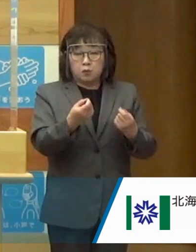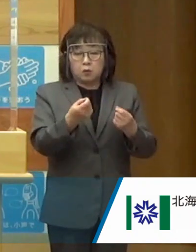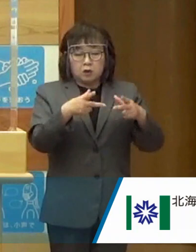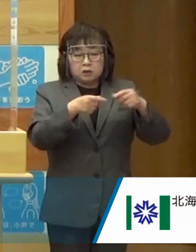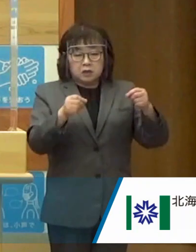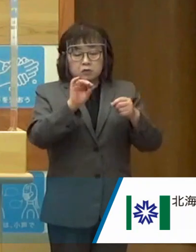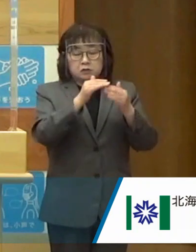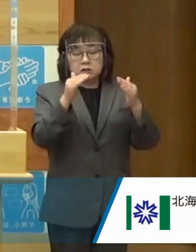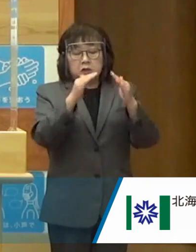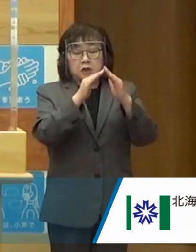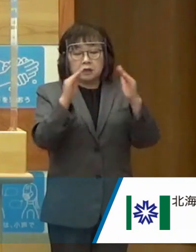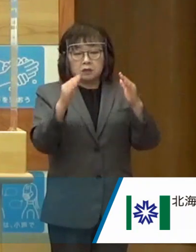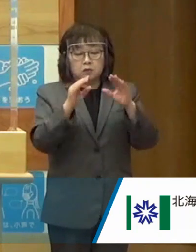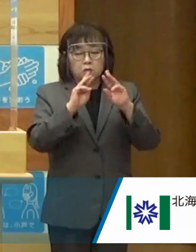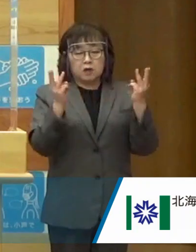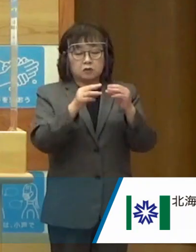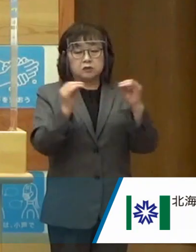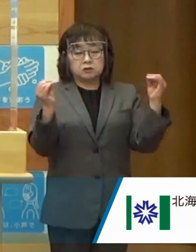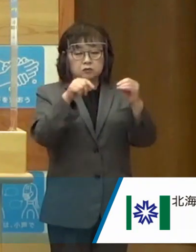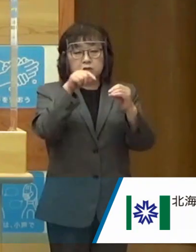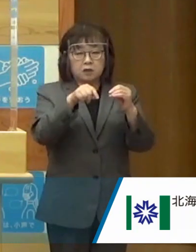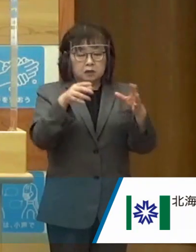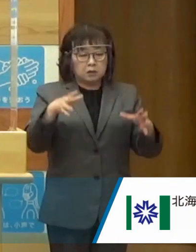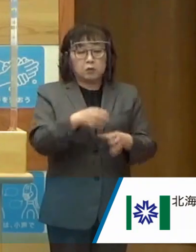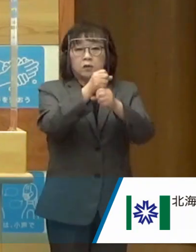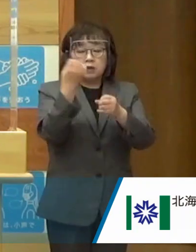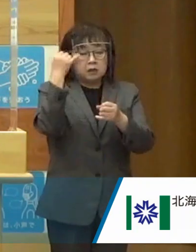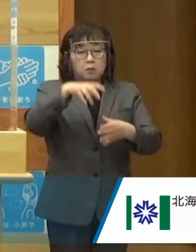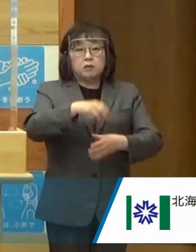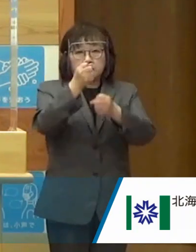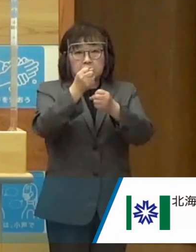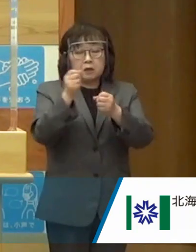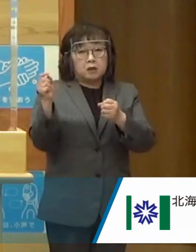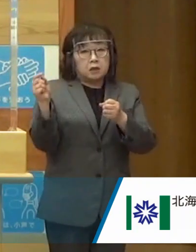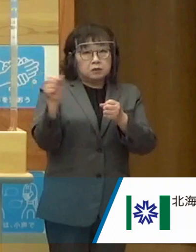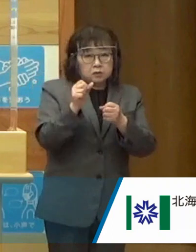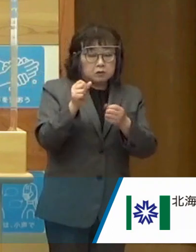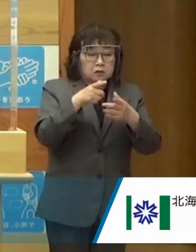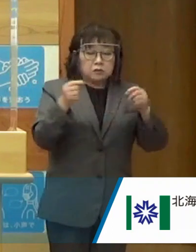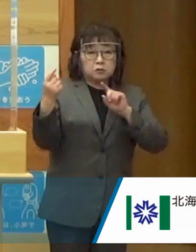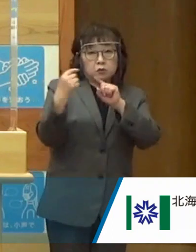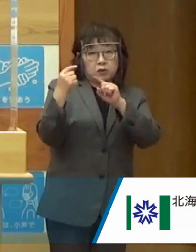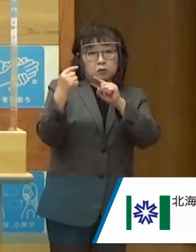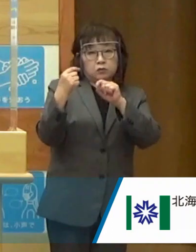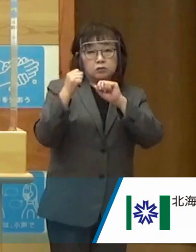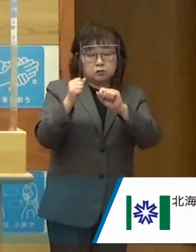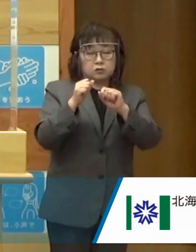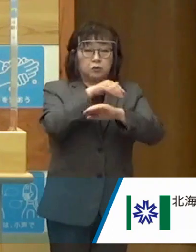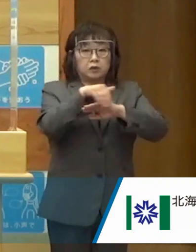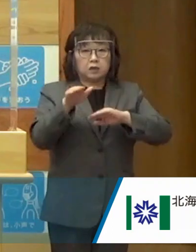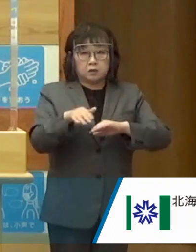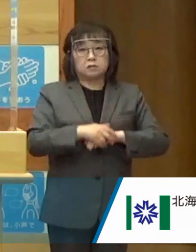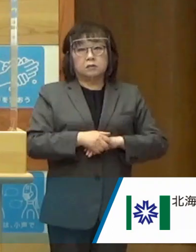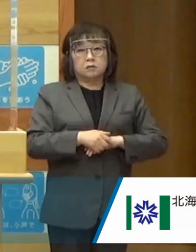全国知事会のワーキングチームにおいて提言を取りまとめまして、近く国と協議を行う予定であります